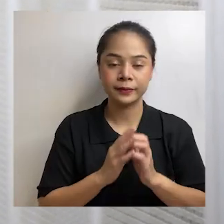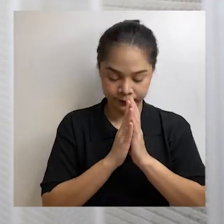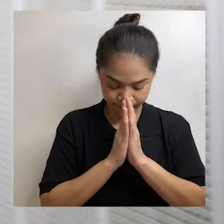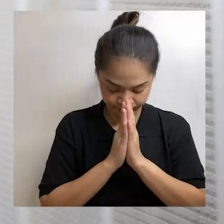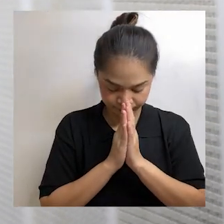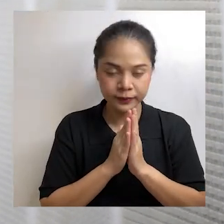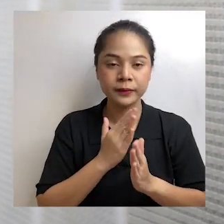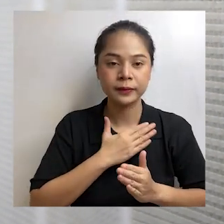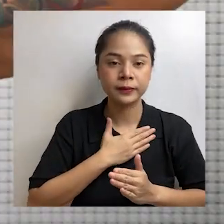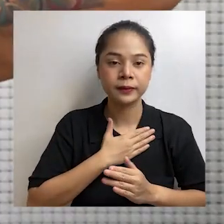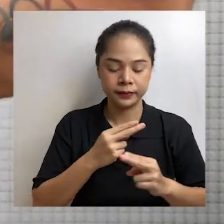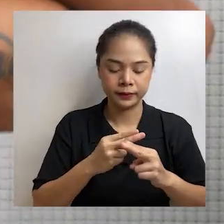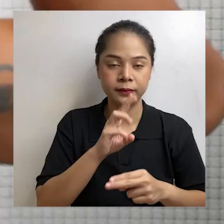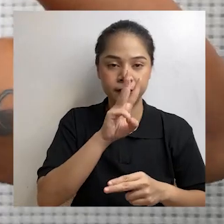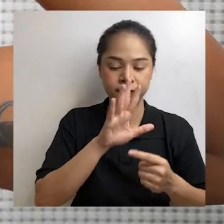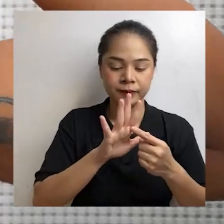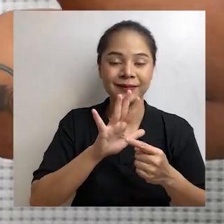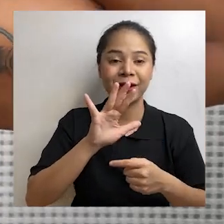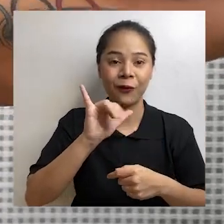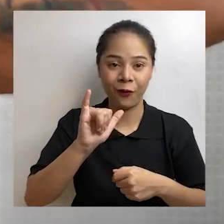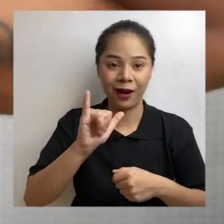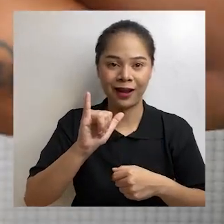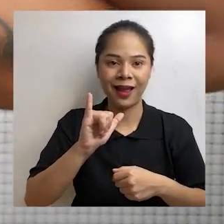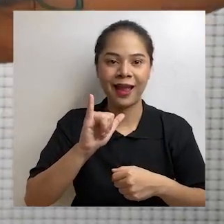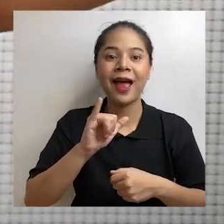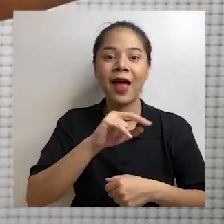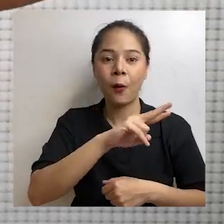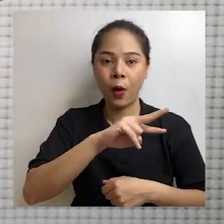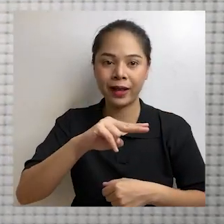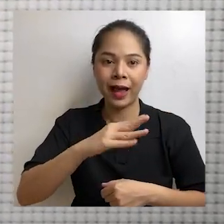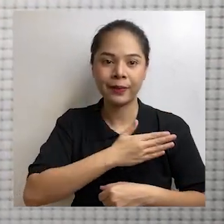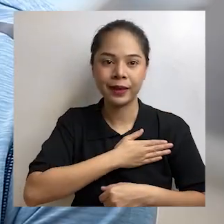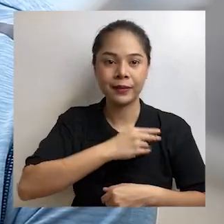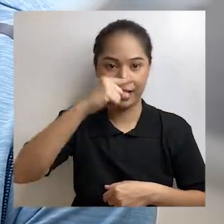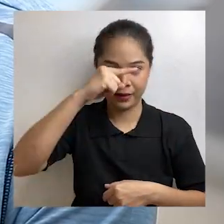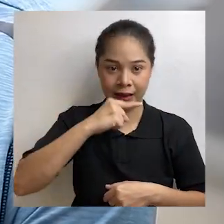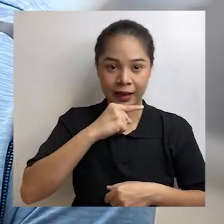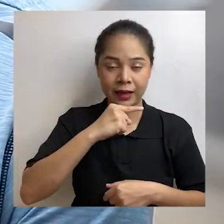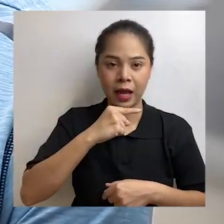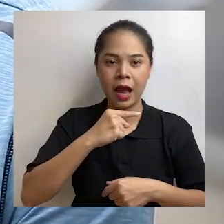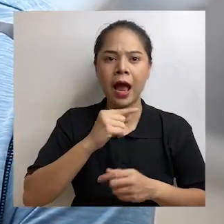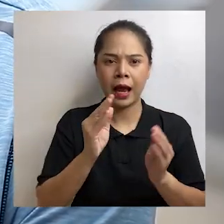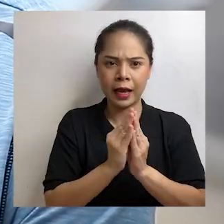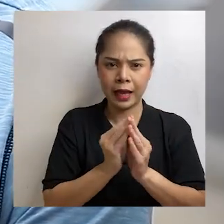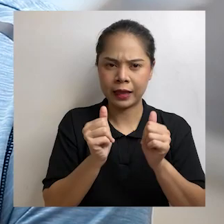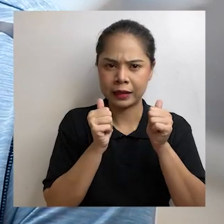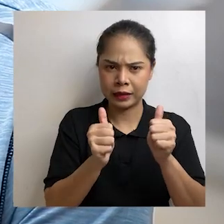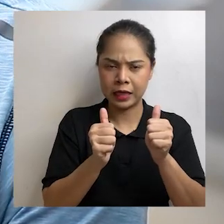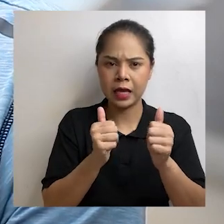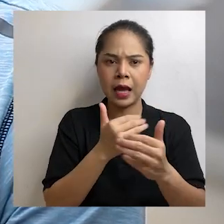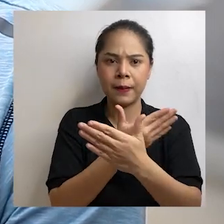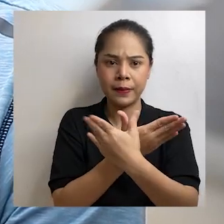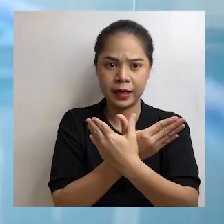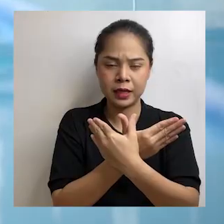วัสดีครับผมนายณภัทรวงเจริญครับชื่อเล่นชื่อวายครับเป็นนักกีฬาว่ายน้ําทีมชาติไทยอยู่ครับเป็นเจ้าของสถิติท่าผีเสื้อ100เมตรและผีเ